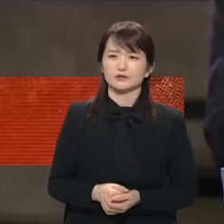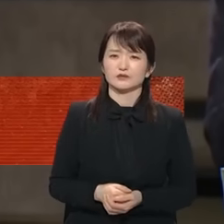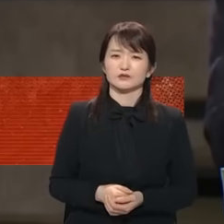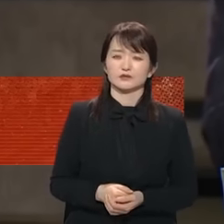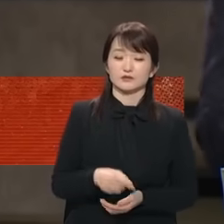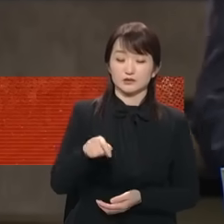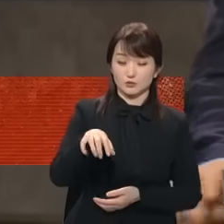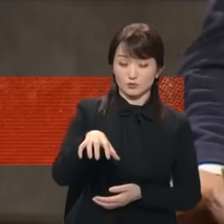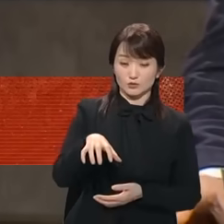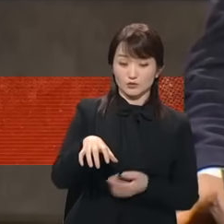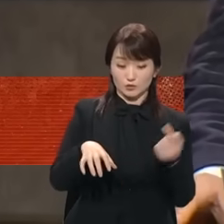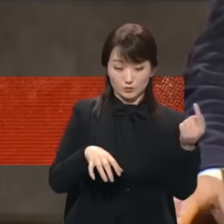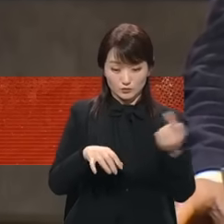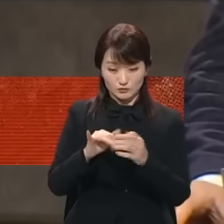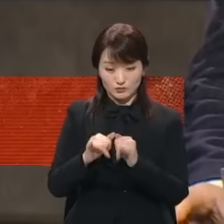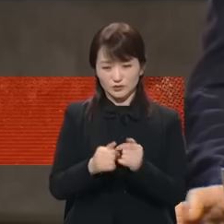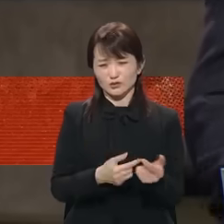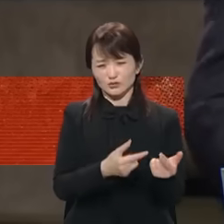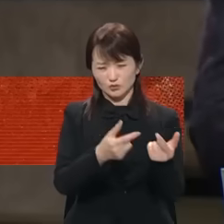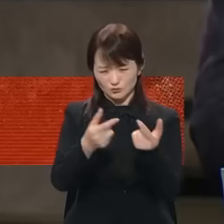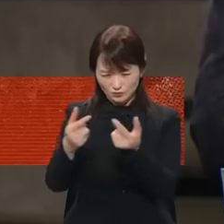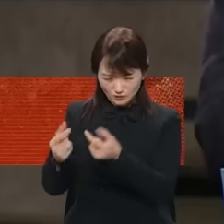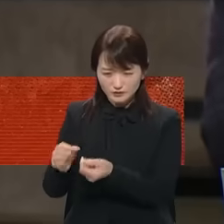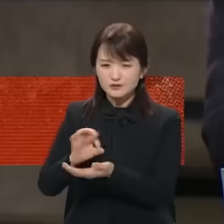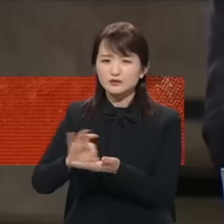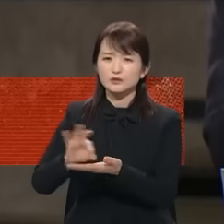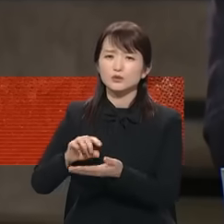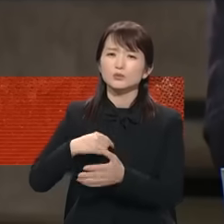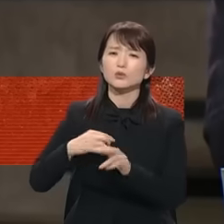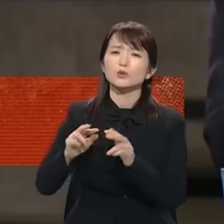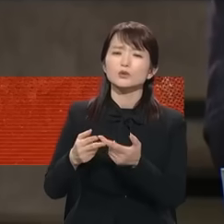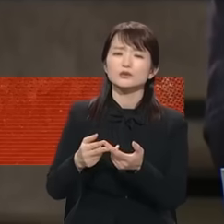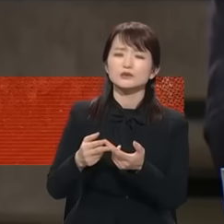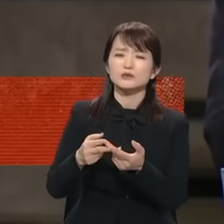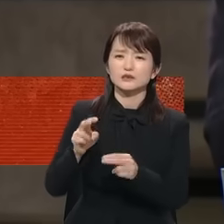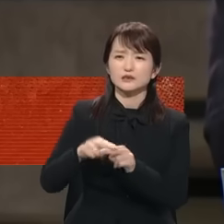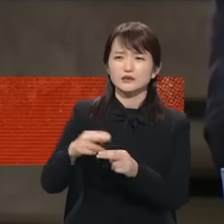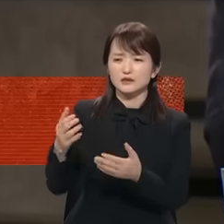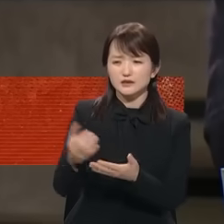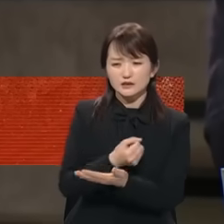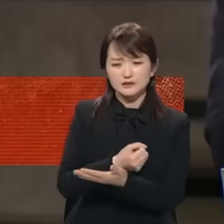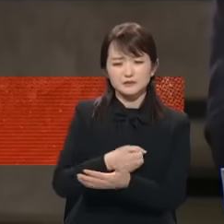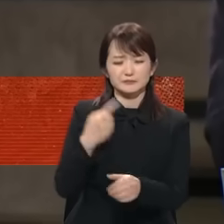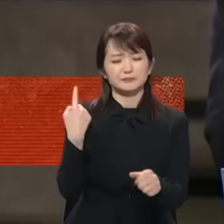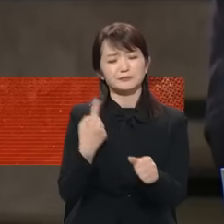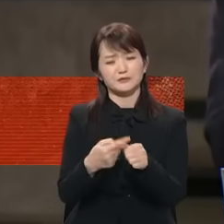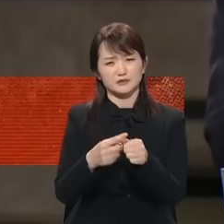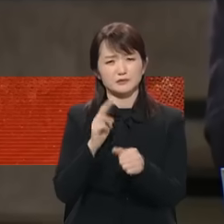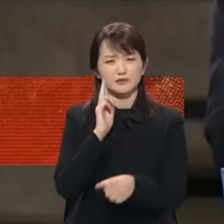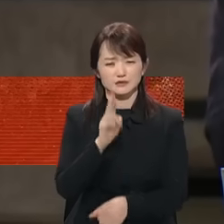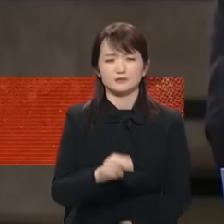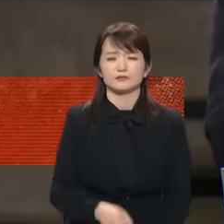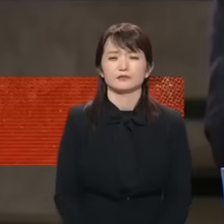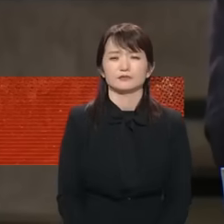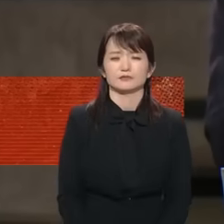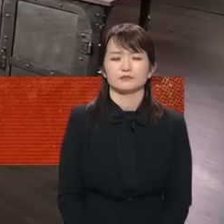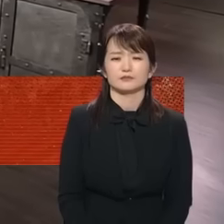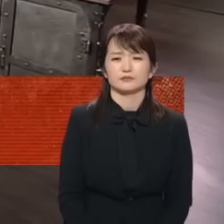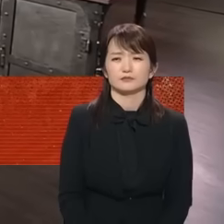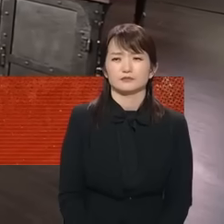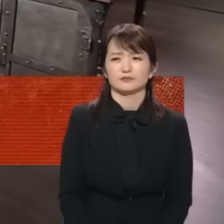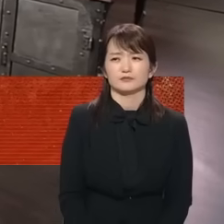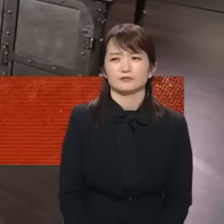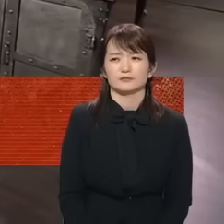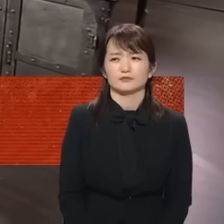공동으로 사용을 하는 것인데 본인이 저기에다가 독점을 한다는 거 글쎄요 비난받을 가능성이 훨씬 높아 보입니다 어 자 백변 사님